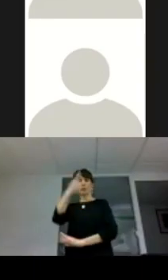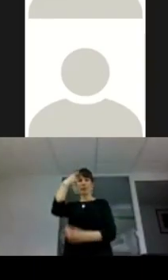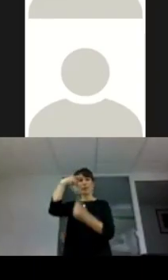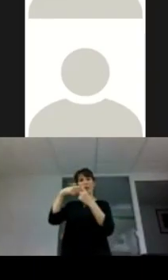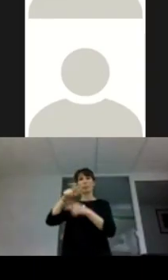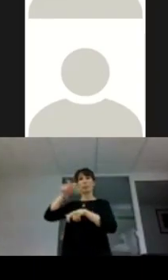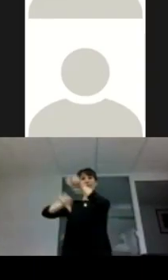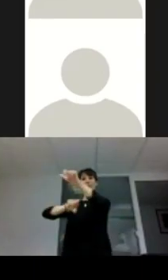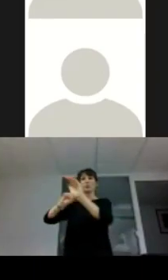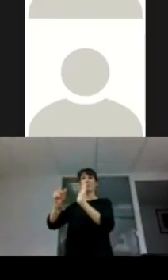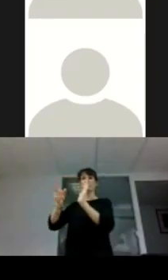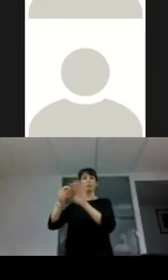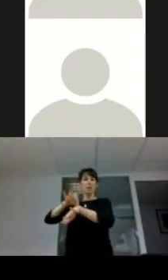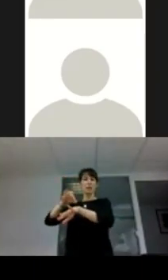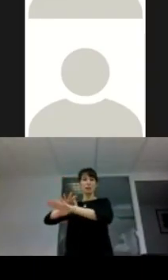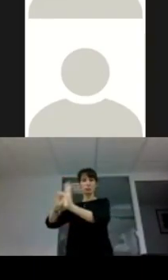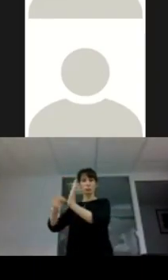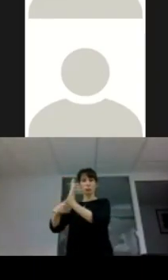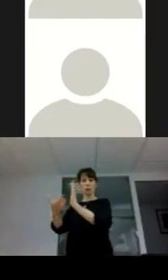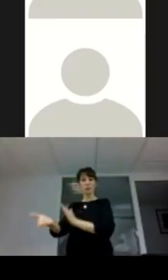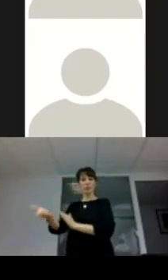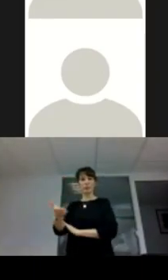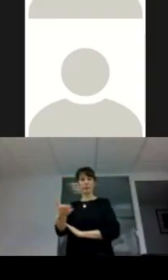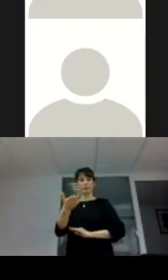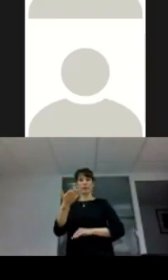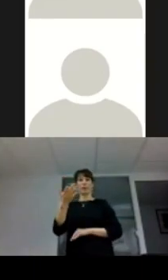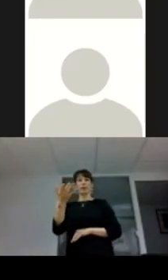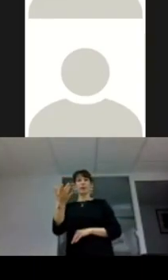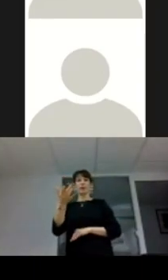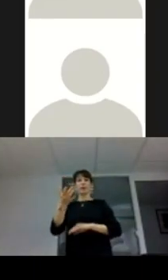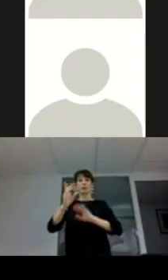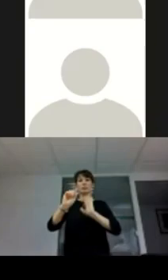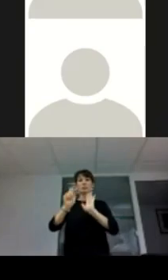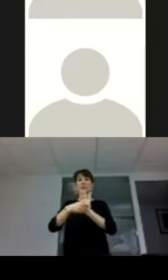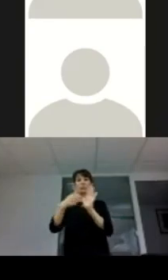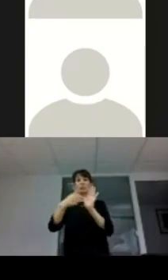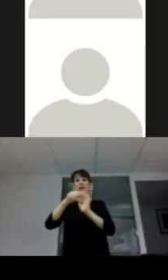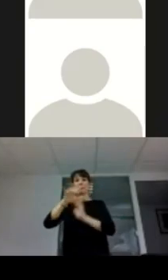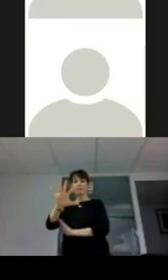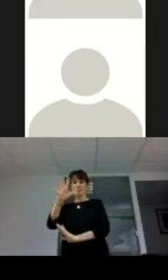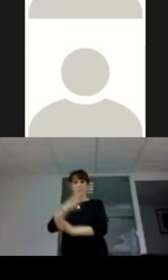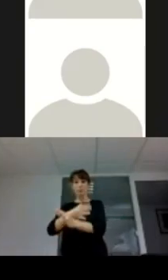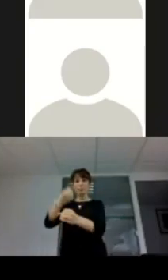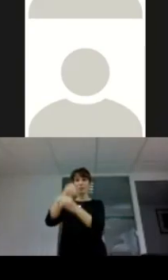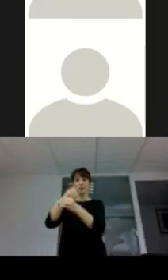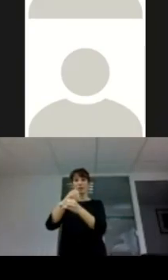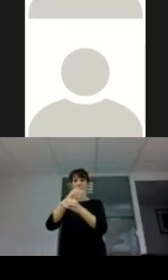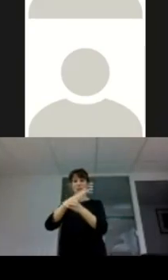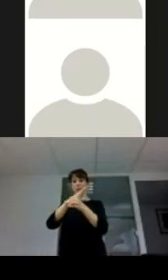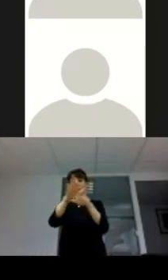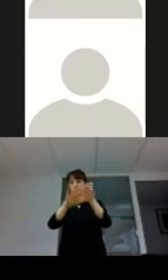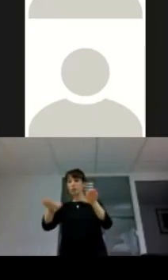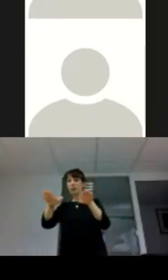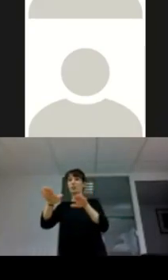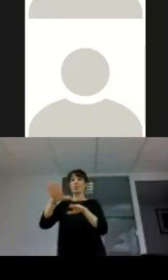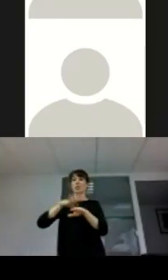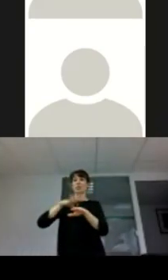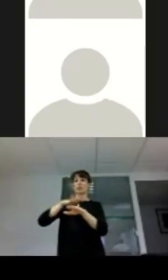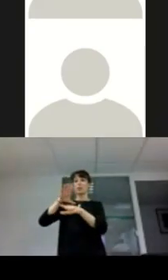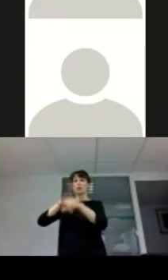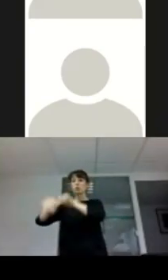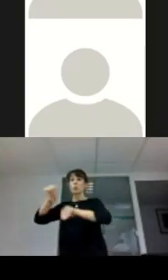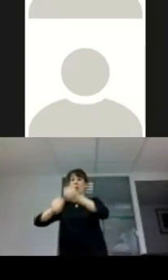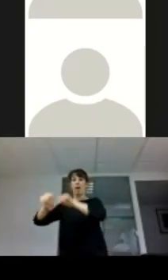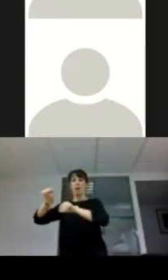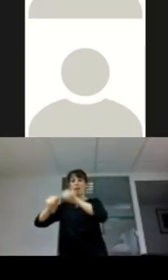de la loi de 2002, la loi relative aux droits des malades, ont vu le jour en 2005, concomitamment aux